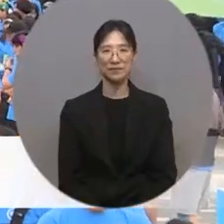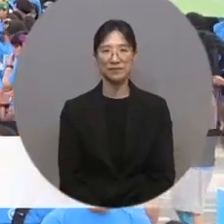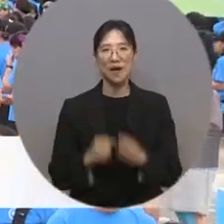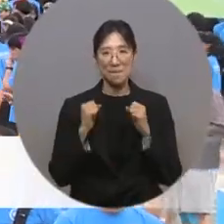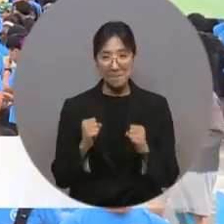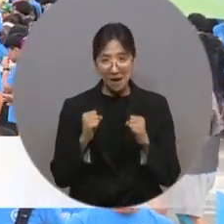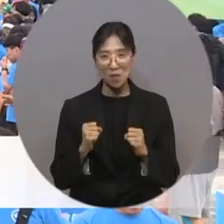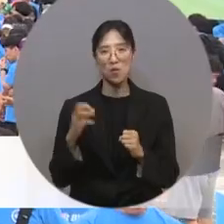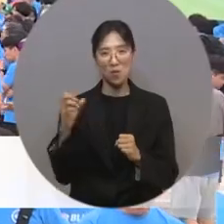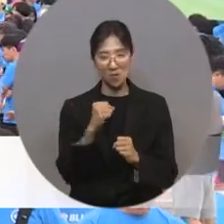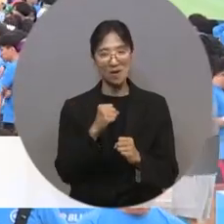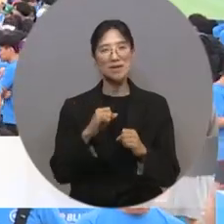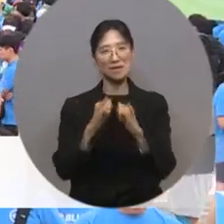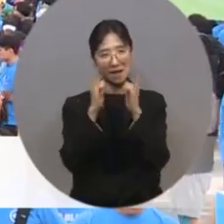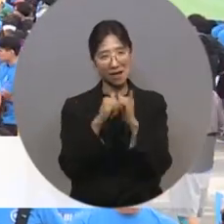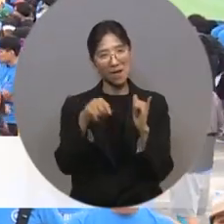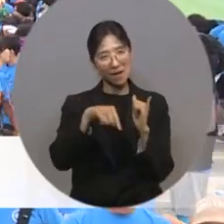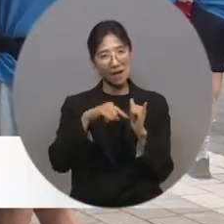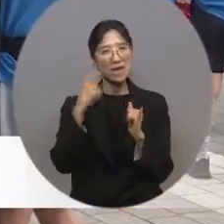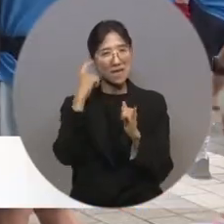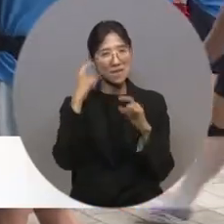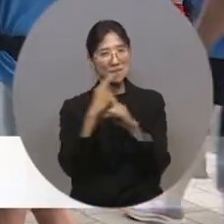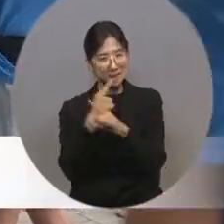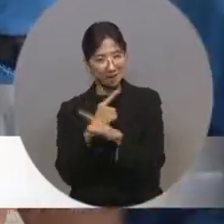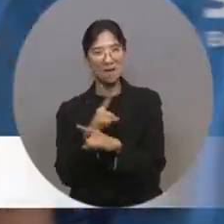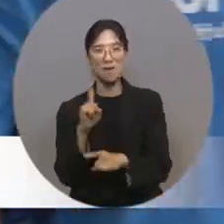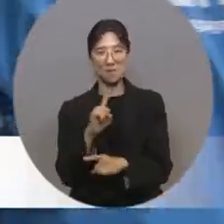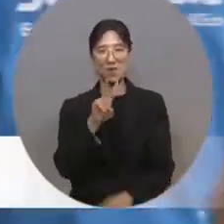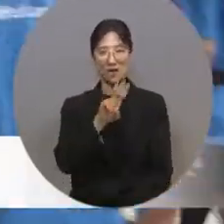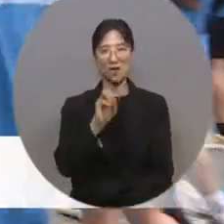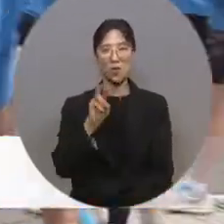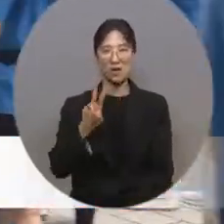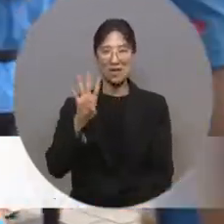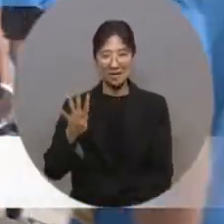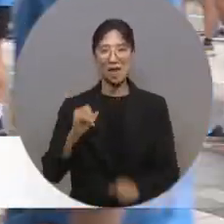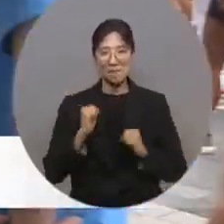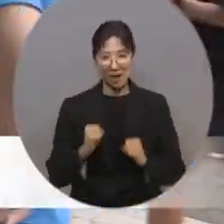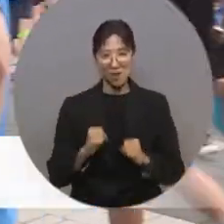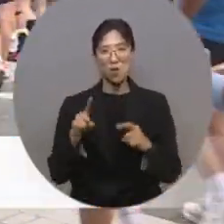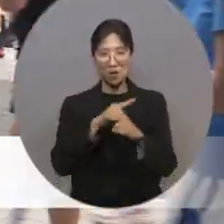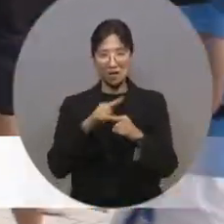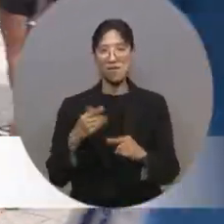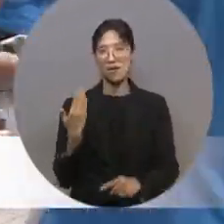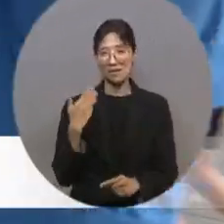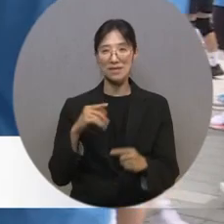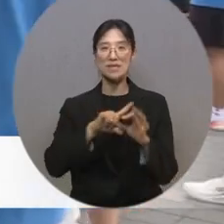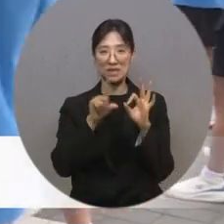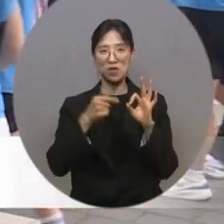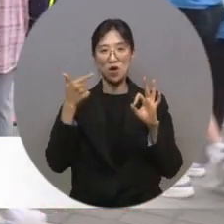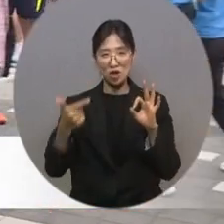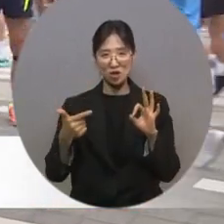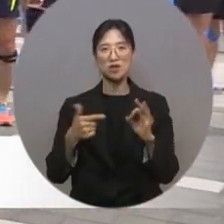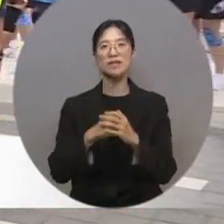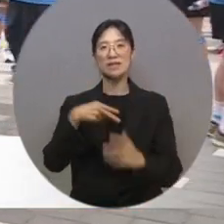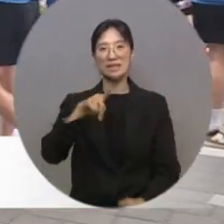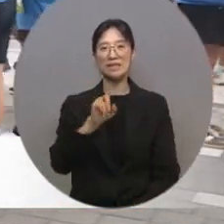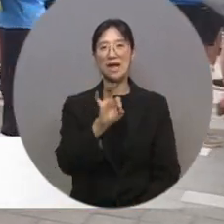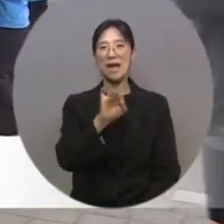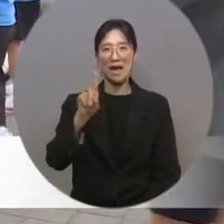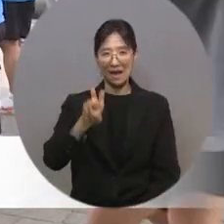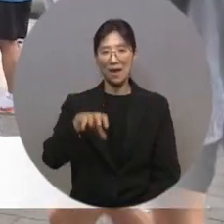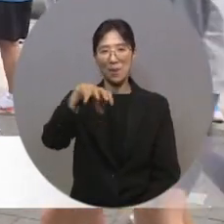마라톤을 통해 사회적 인식을 높이는 2024 슈퍼 블루마라톤 대회가 지난 6일 상암 평화의 공원